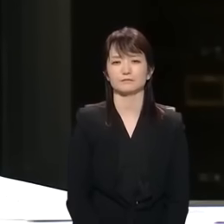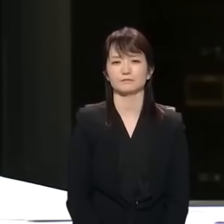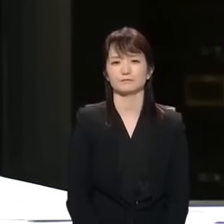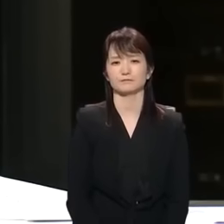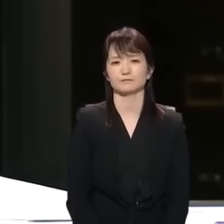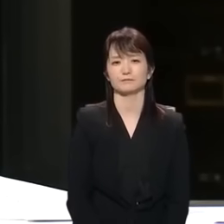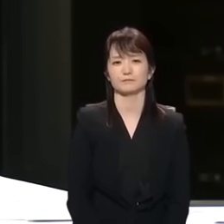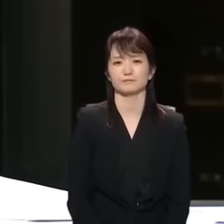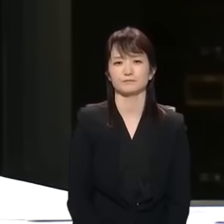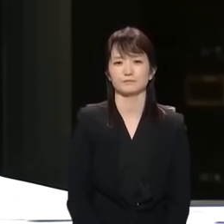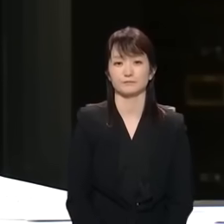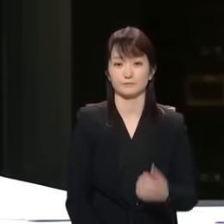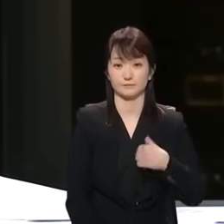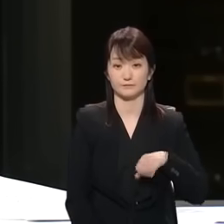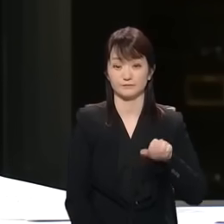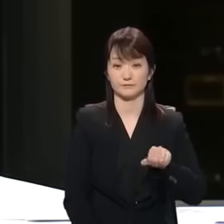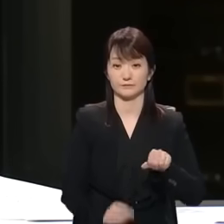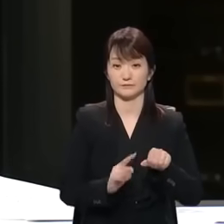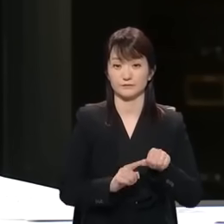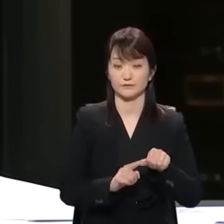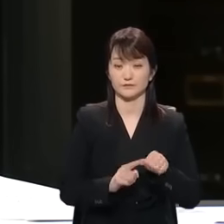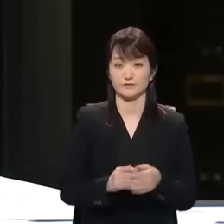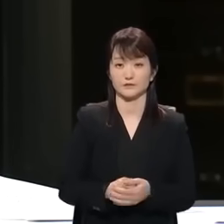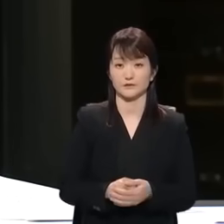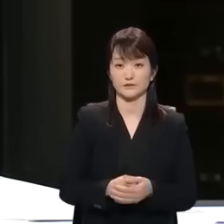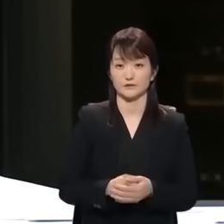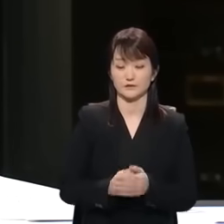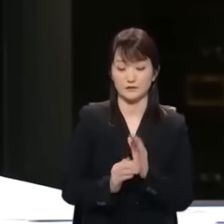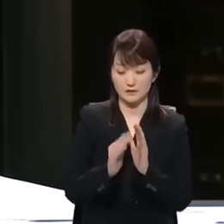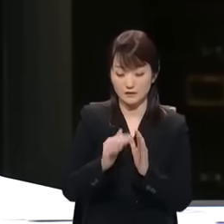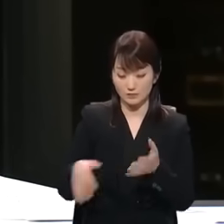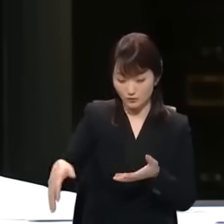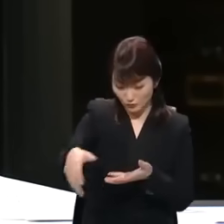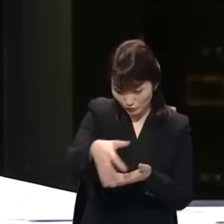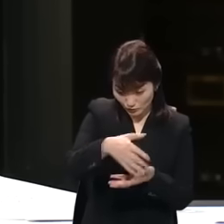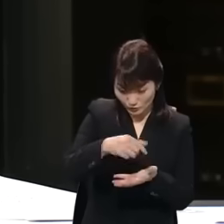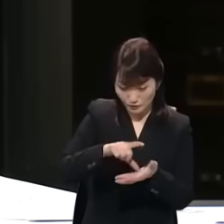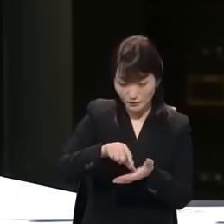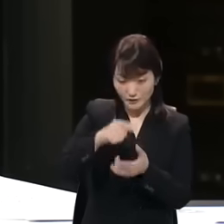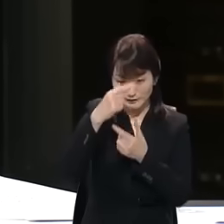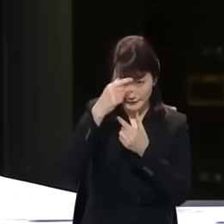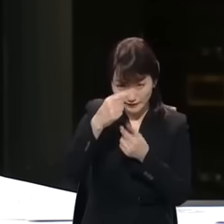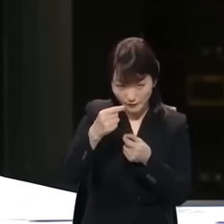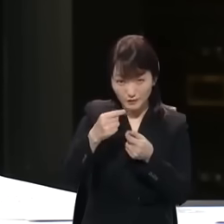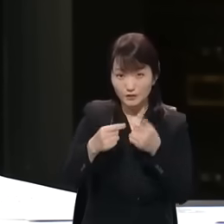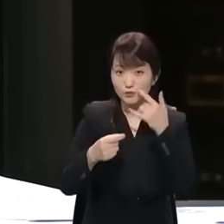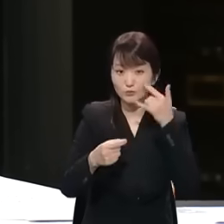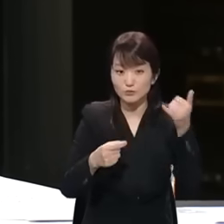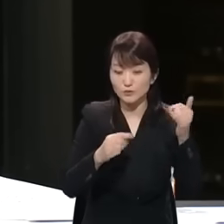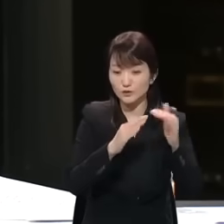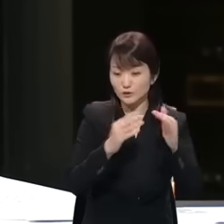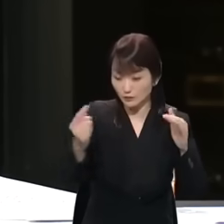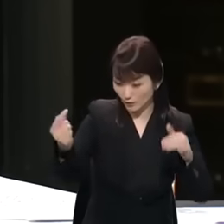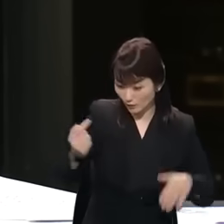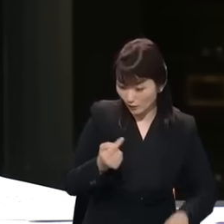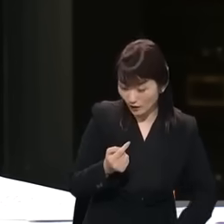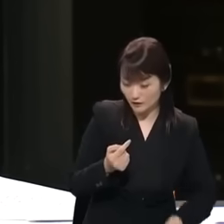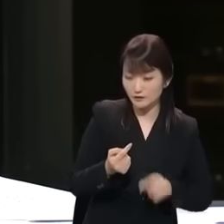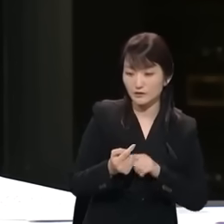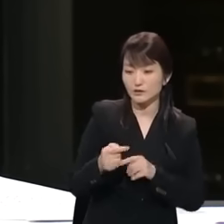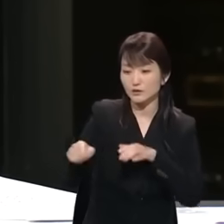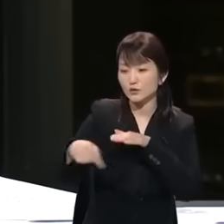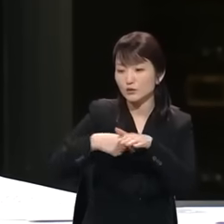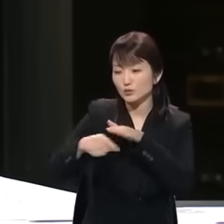자 아드님 들으신 것처럼 수학 철만 되면 시대 때 부모님 댁에 와서이 도둑놈들 잡기 위해서 애를